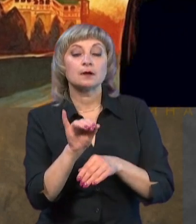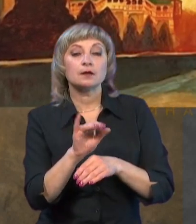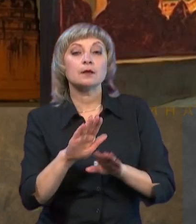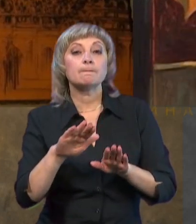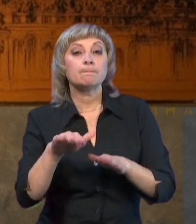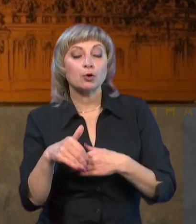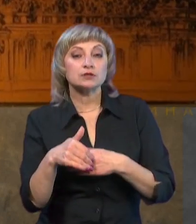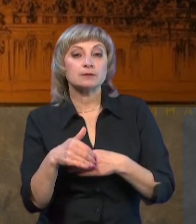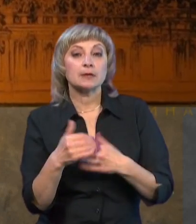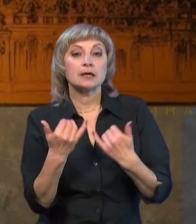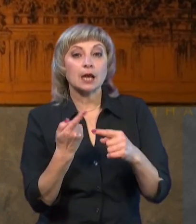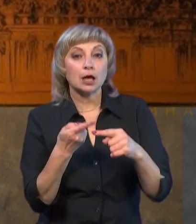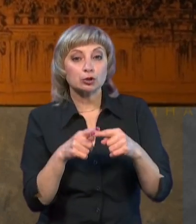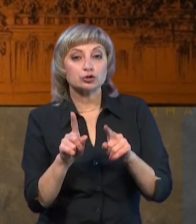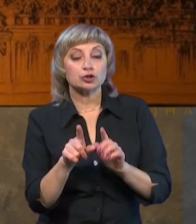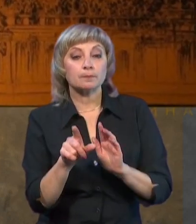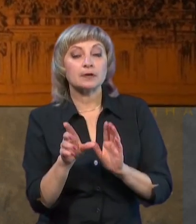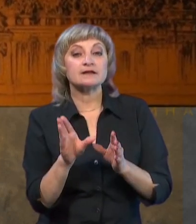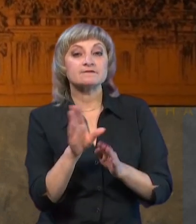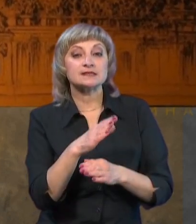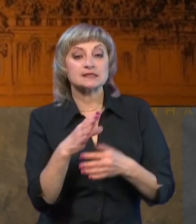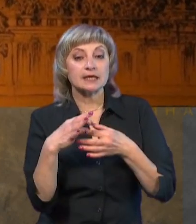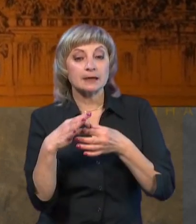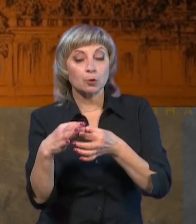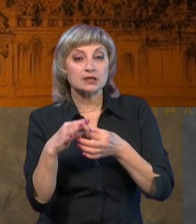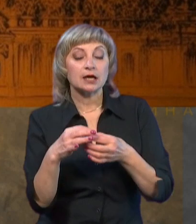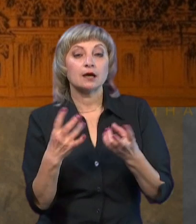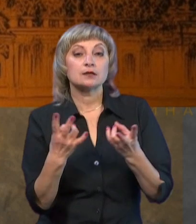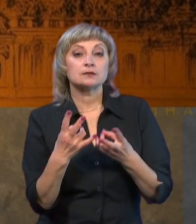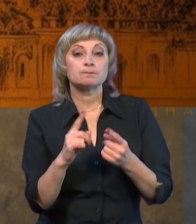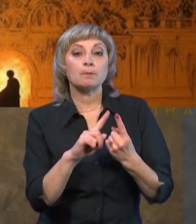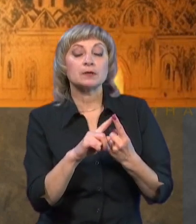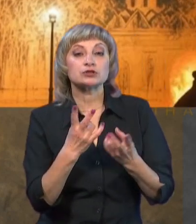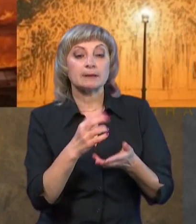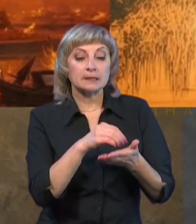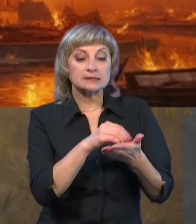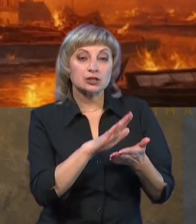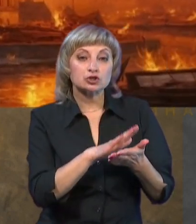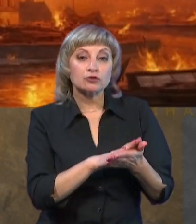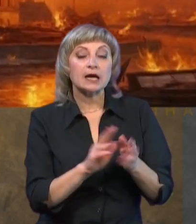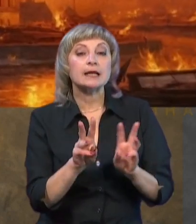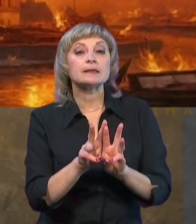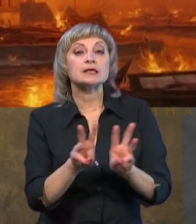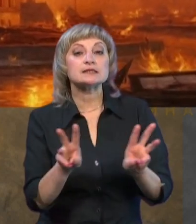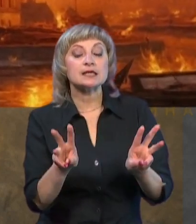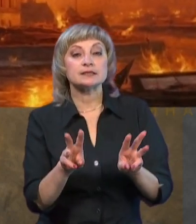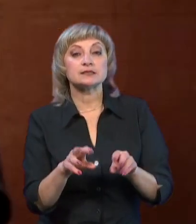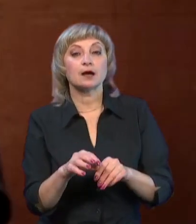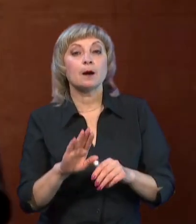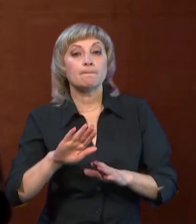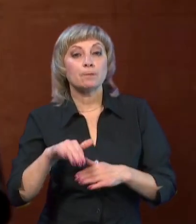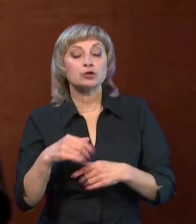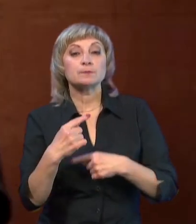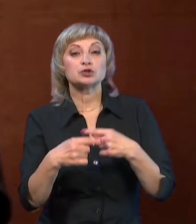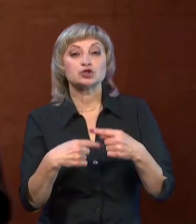потім для того, щоб з нею взаємодіяти, треба по-перше, треба зареєструватися на сайті Midjourney, а потім